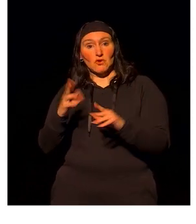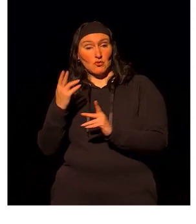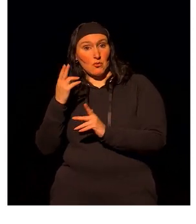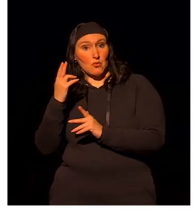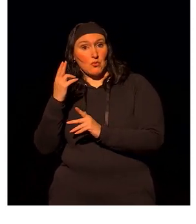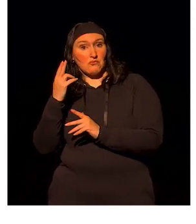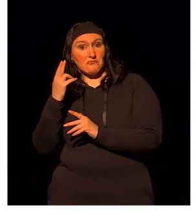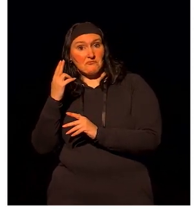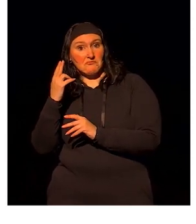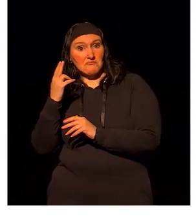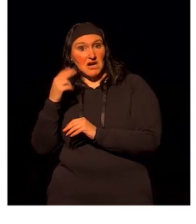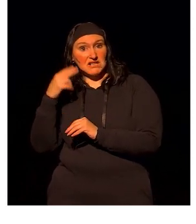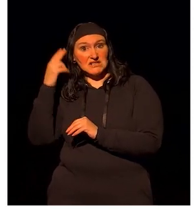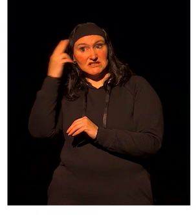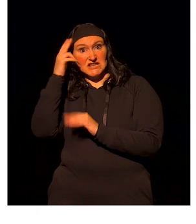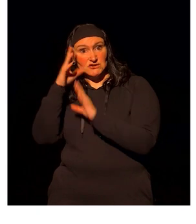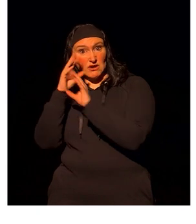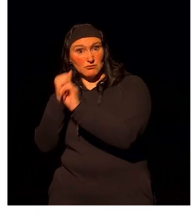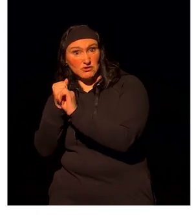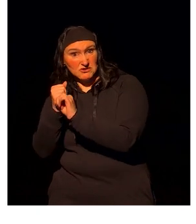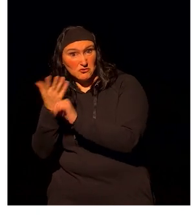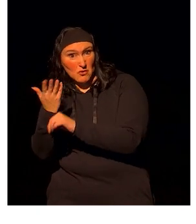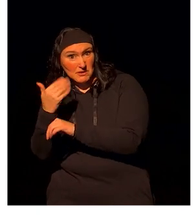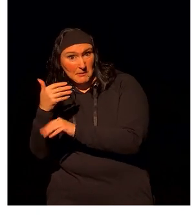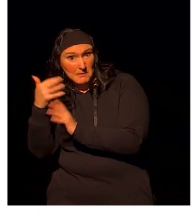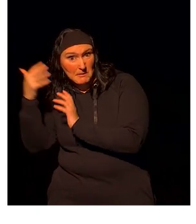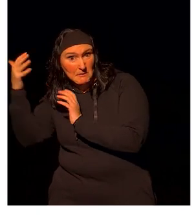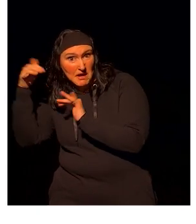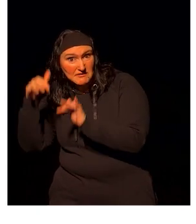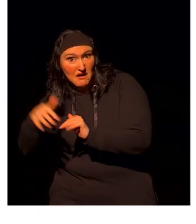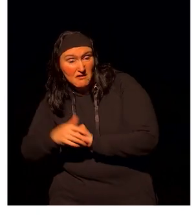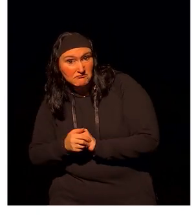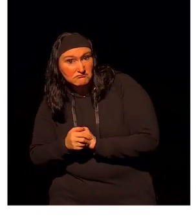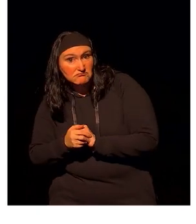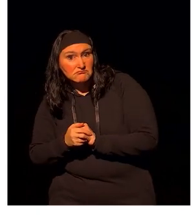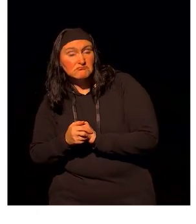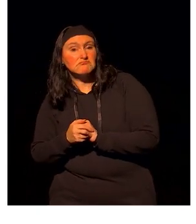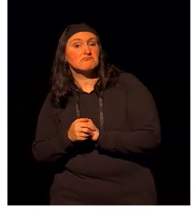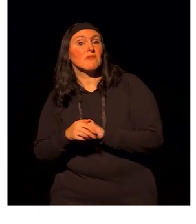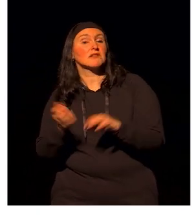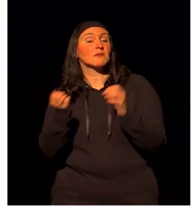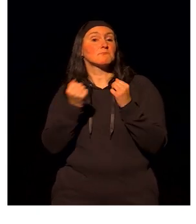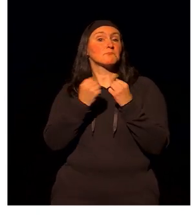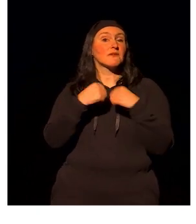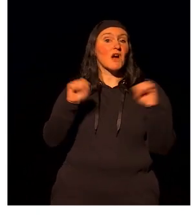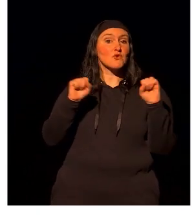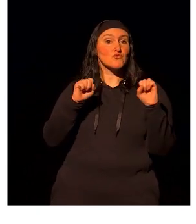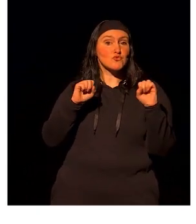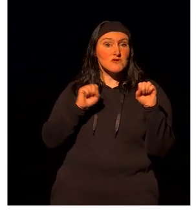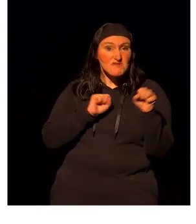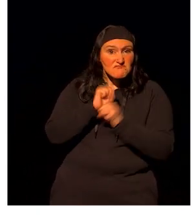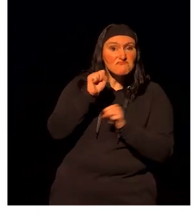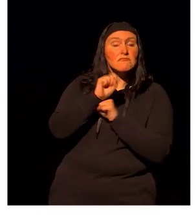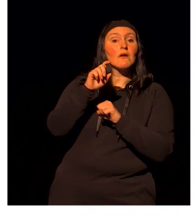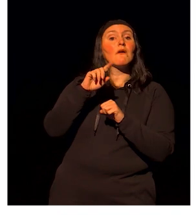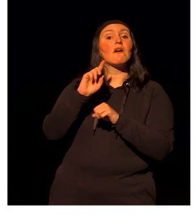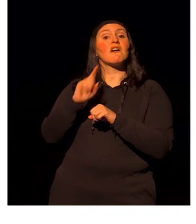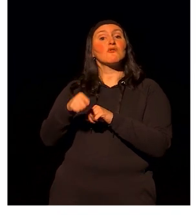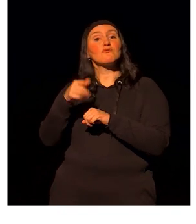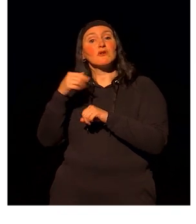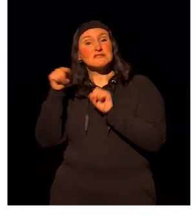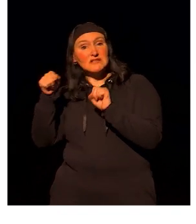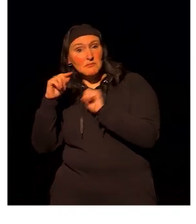nahe gekommen ist? Nathan, siehst du das so? Ist das ein muss man Befreiungsbewegung auch immer aus der Perspektive des Nationalismus